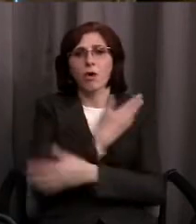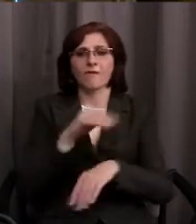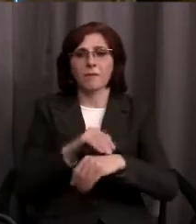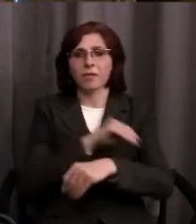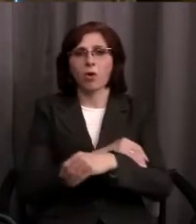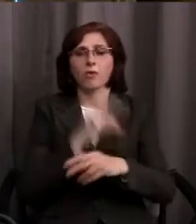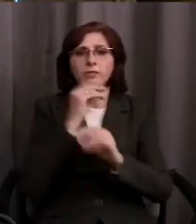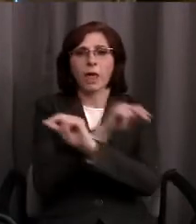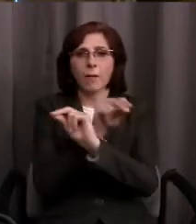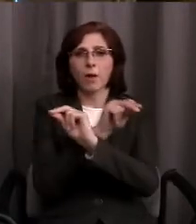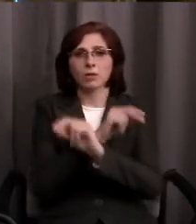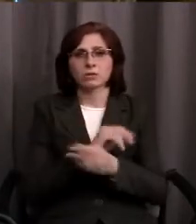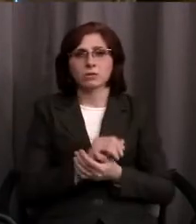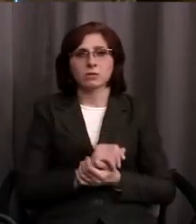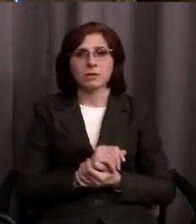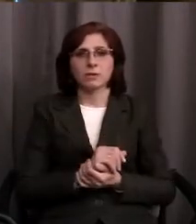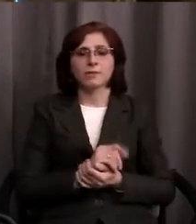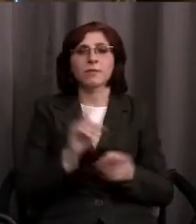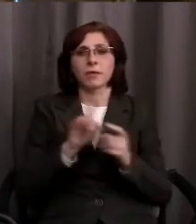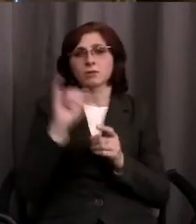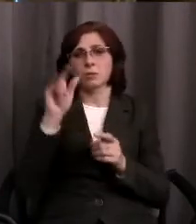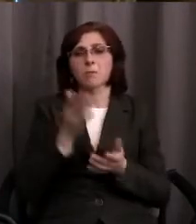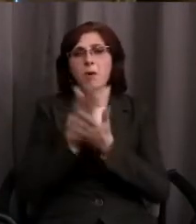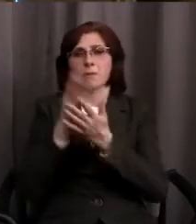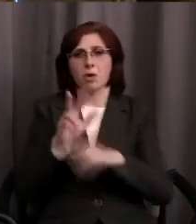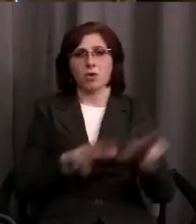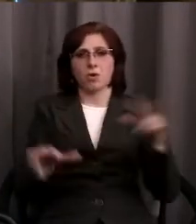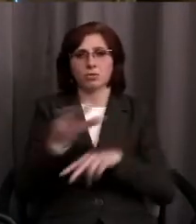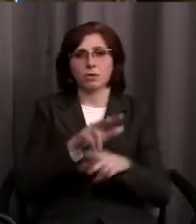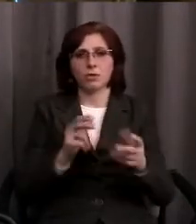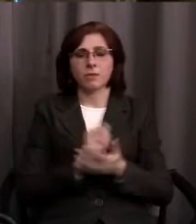metod terapeutycznych i pomagają jednocześnie rodzinom.